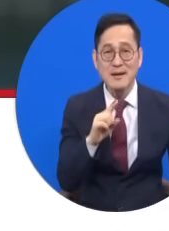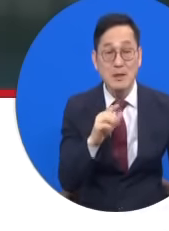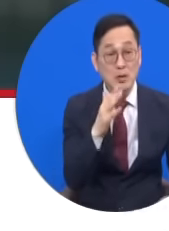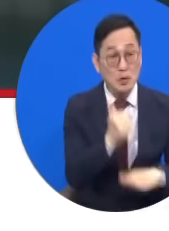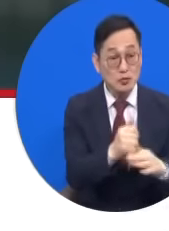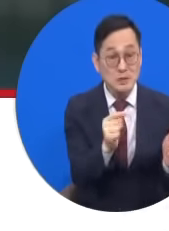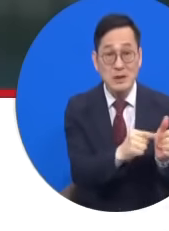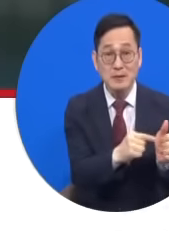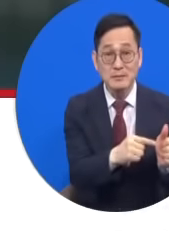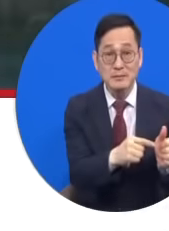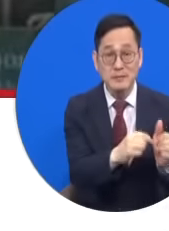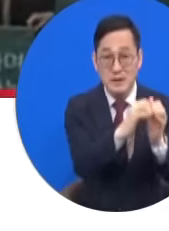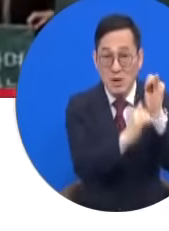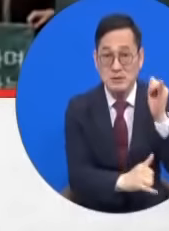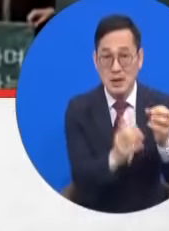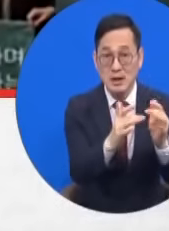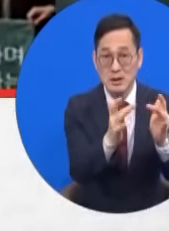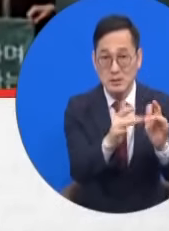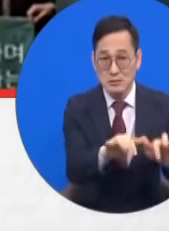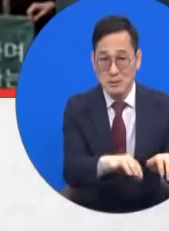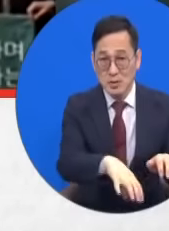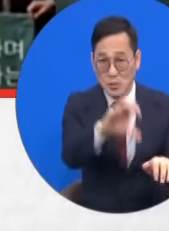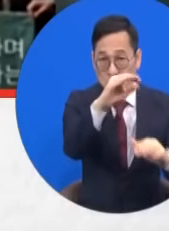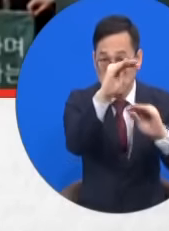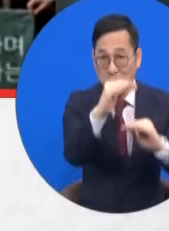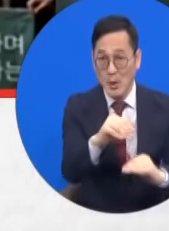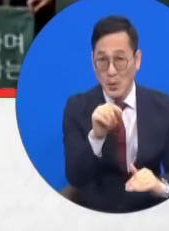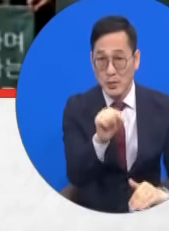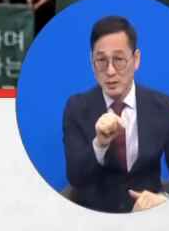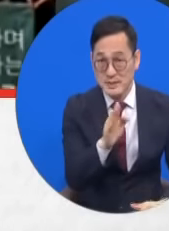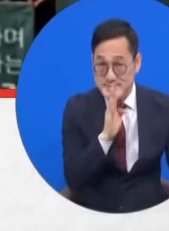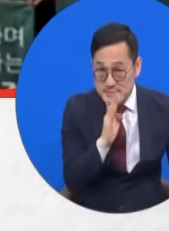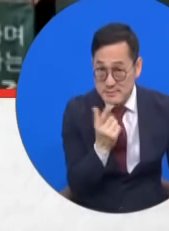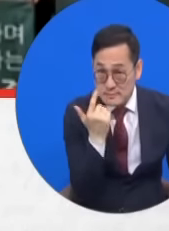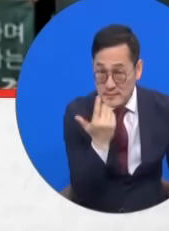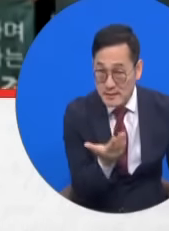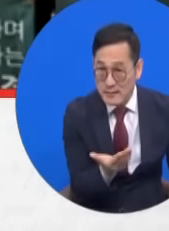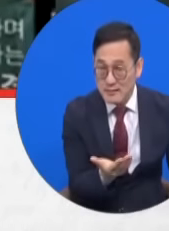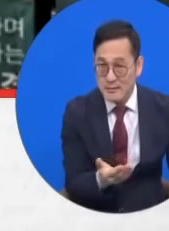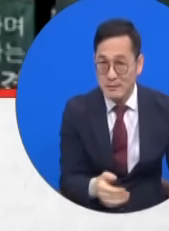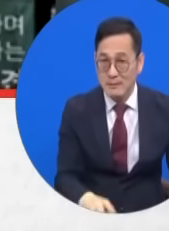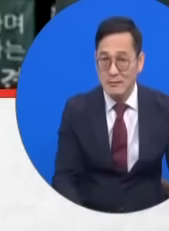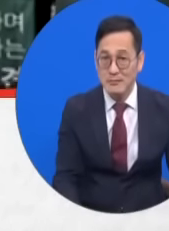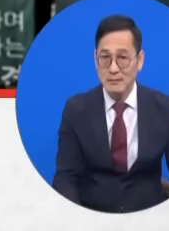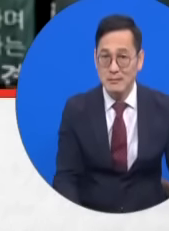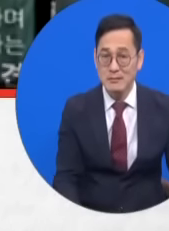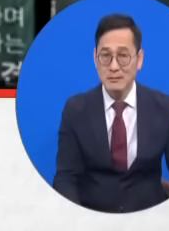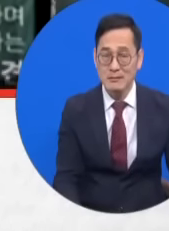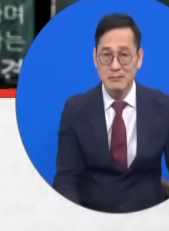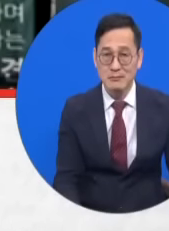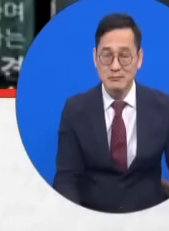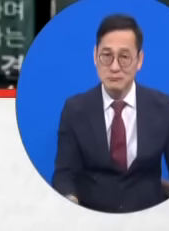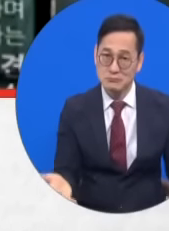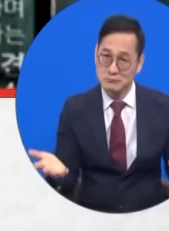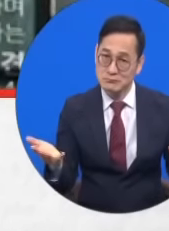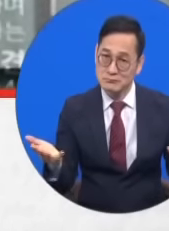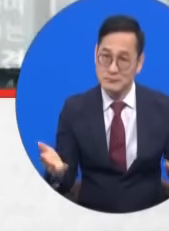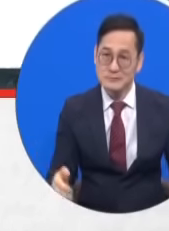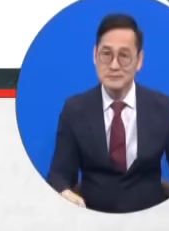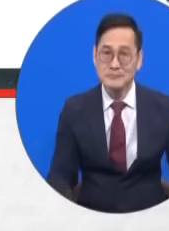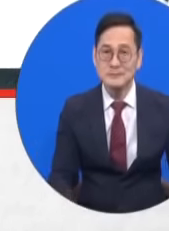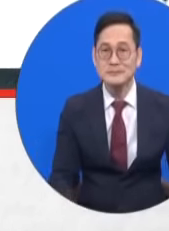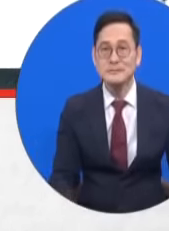올렸었죠. 모두가 이 점에서 궁금해요. 여선호 행정관 굉장히 그 스트레스 받는다고 얘기했고 우리 다 똑같아요. 근데 우리가 갖는 궁금증이